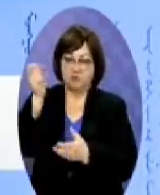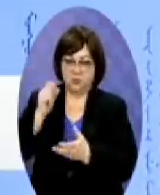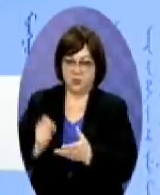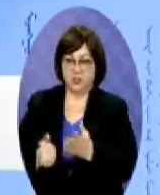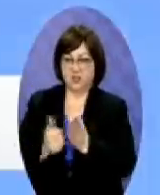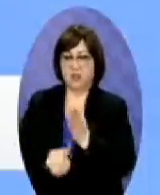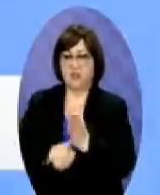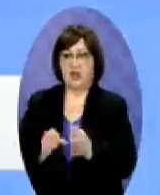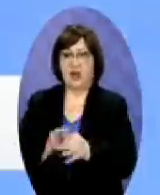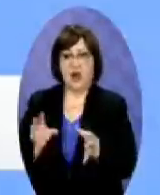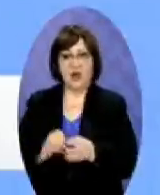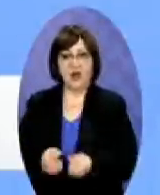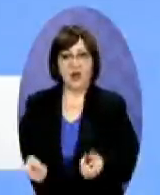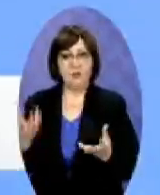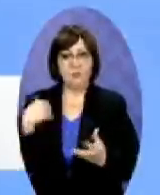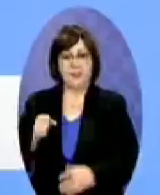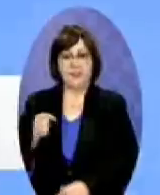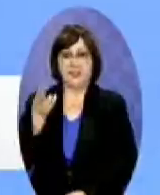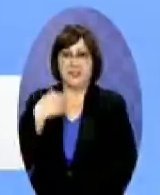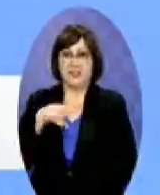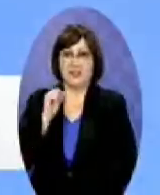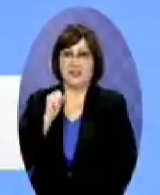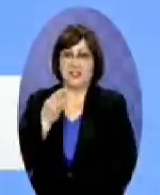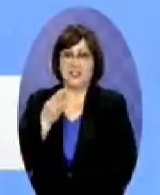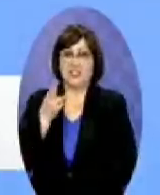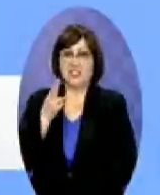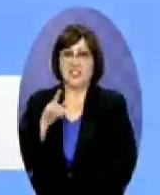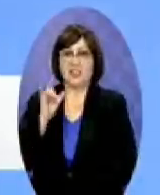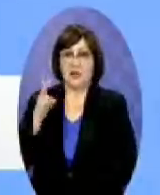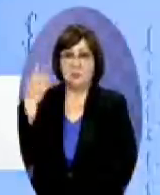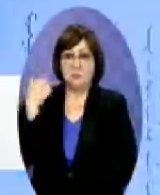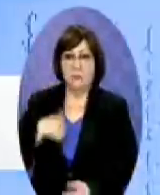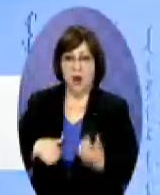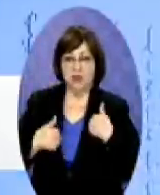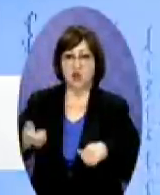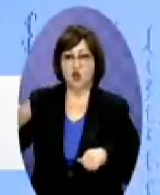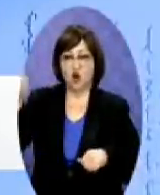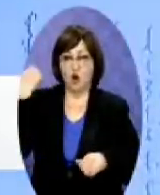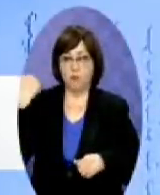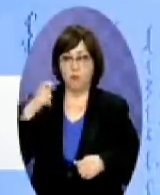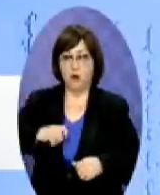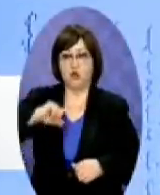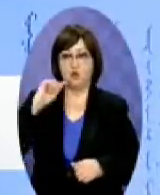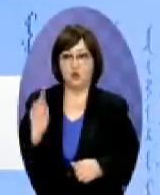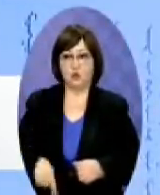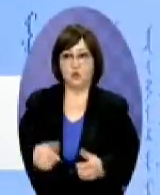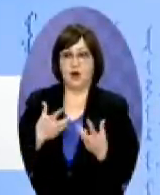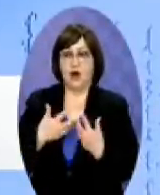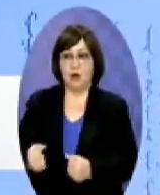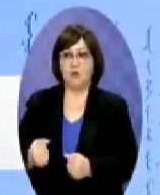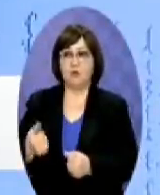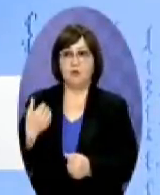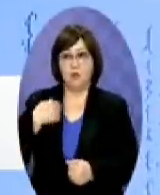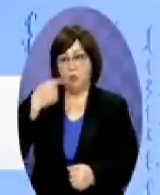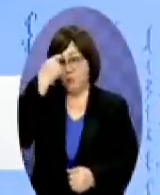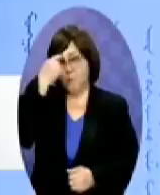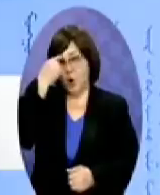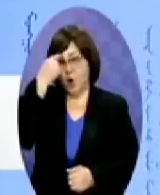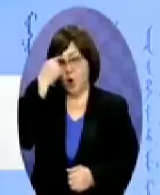тэмдрүүд гаргаж исэн. Дач сэдэм багшаас бүр өмнө нь зөвшөөрөл аваад тэгээд тухайн үед бид нар Монголын